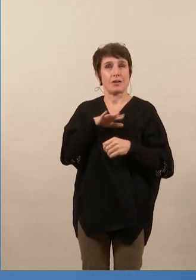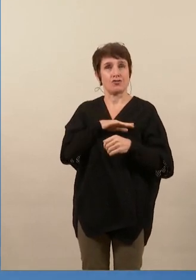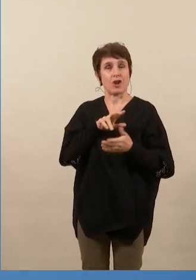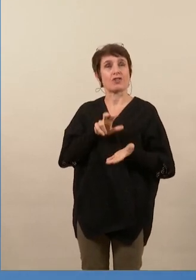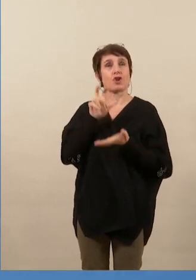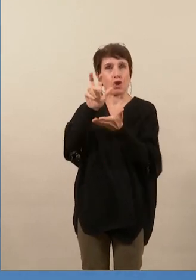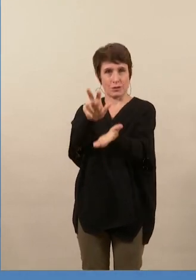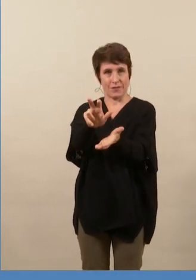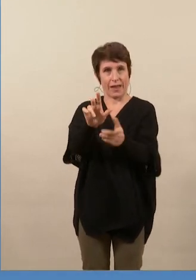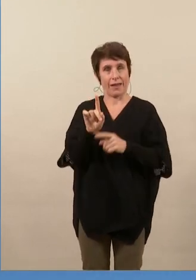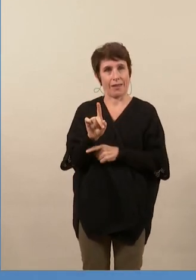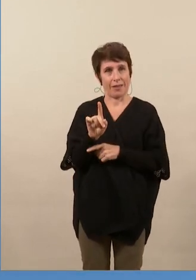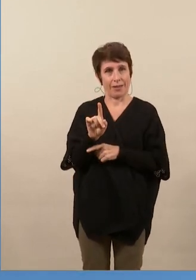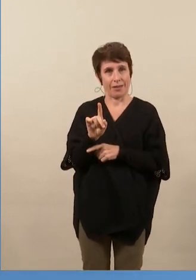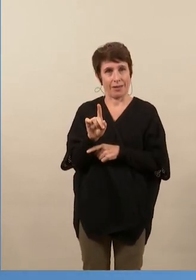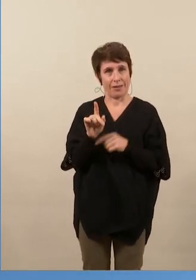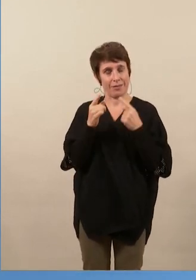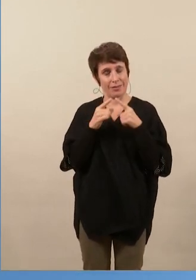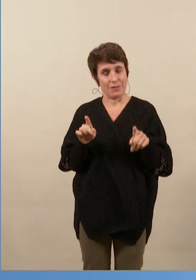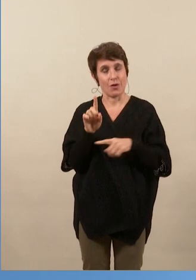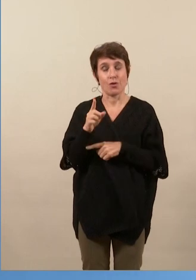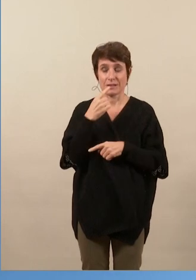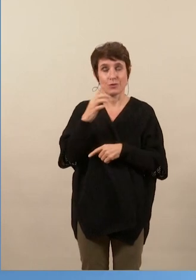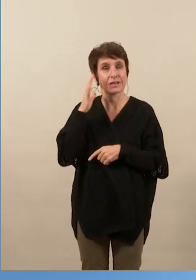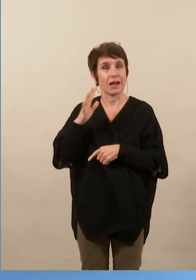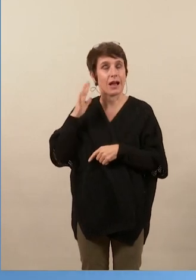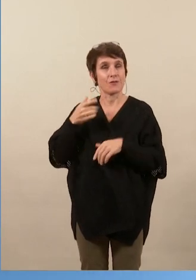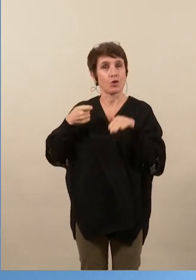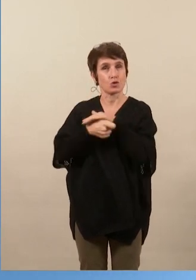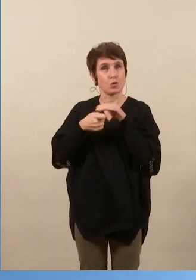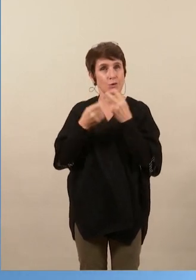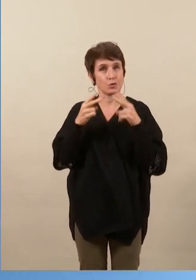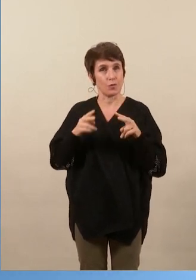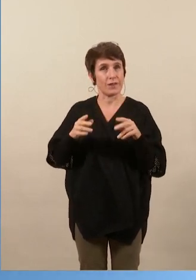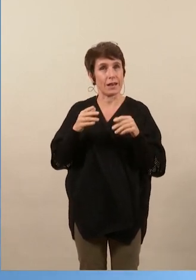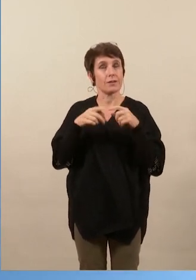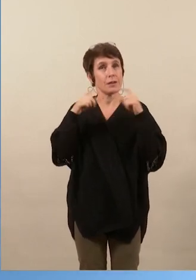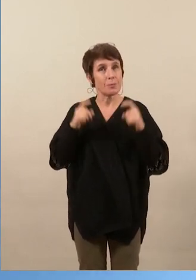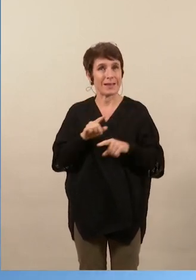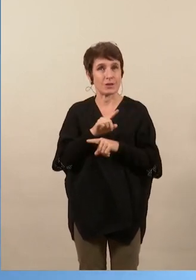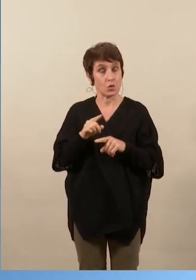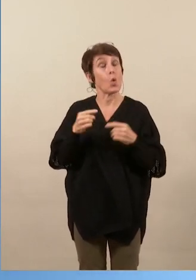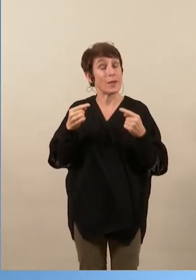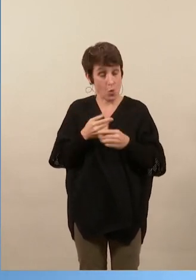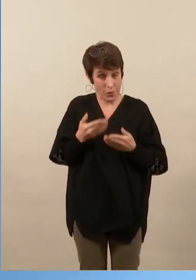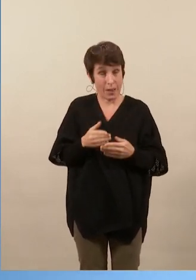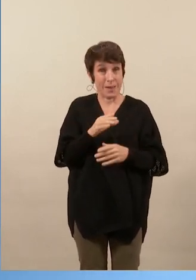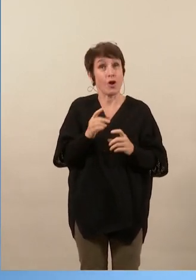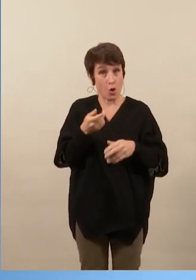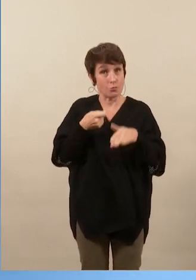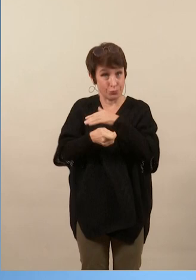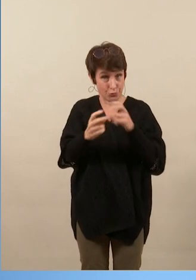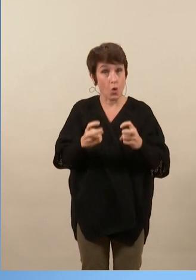est important de rappeler que à l'époque les subventions de la Ville au CCS n'avait pas baissé et que maintenant elles augmentent fortement